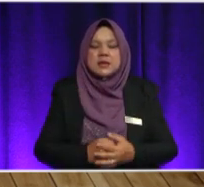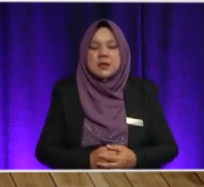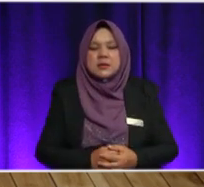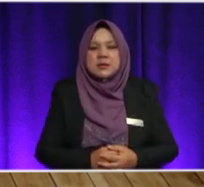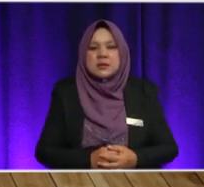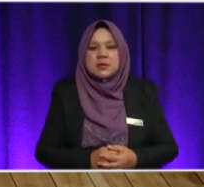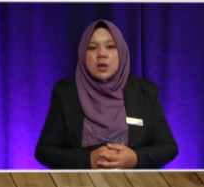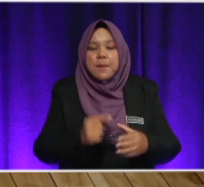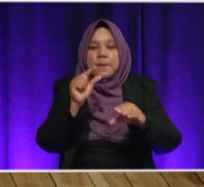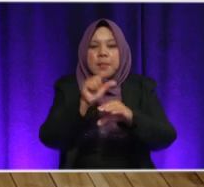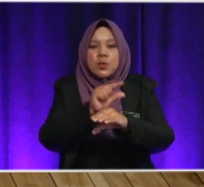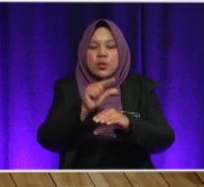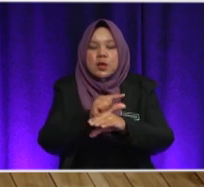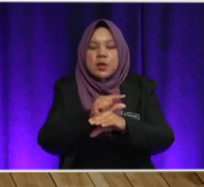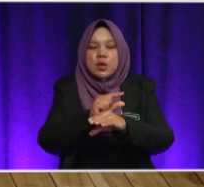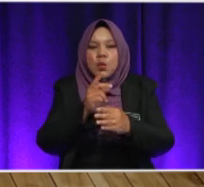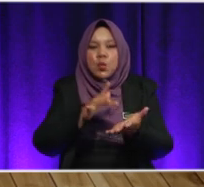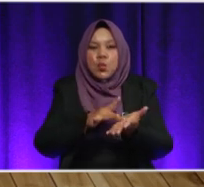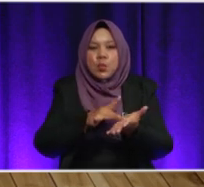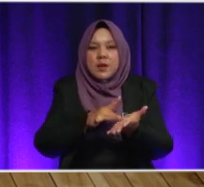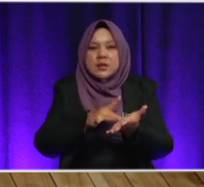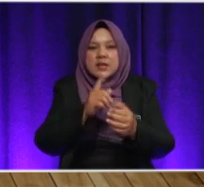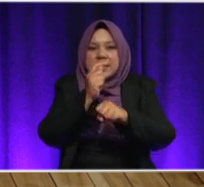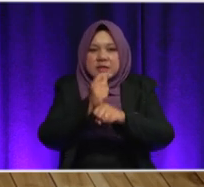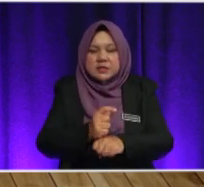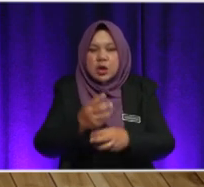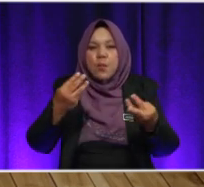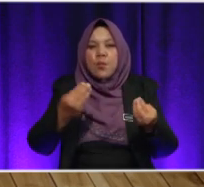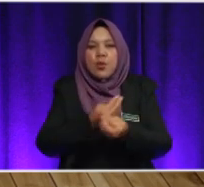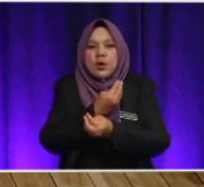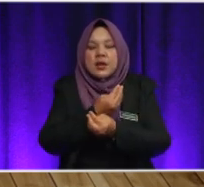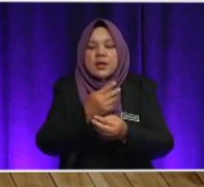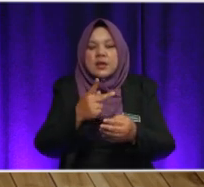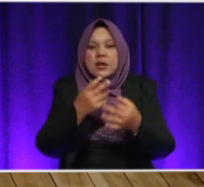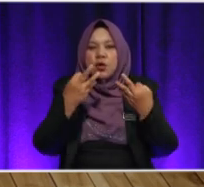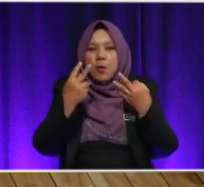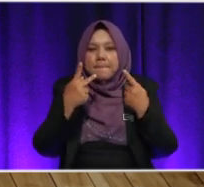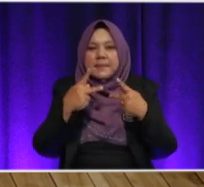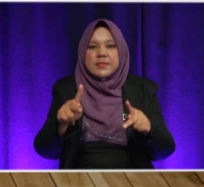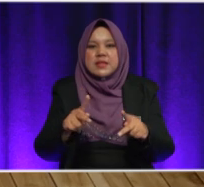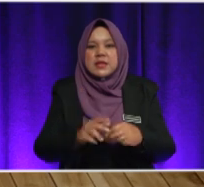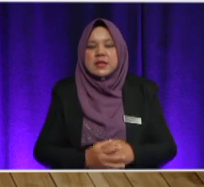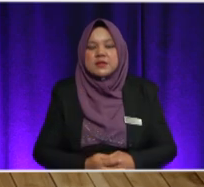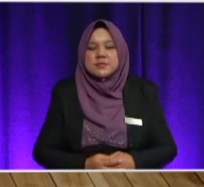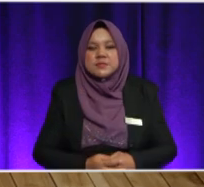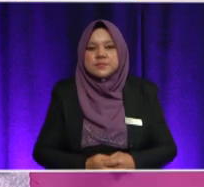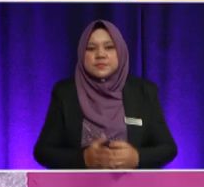keberkenan penggunaan perbuatan tradisional modern dan complimentary seterusnya